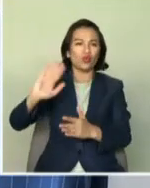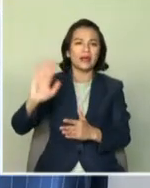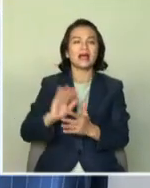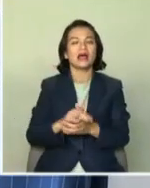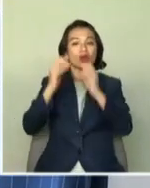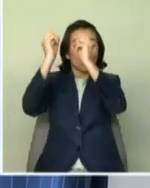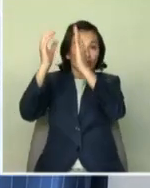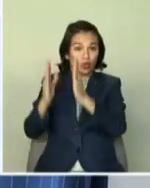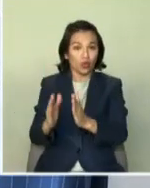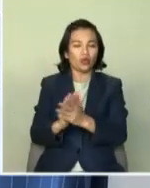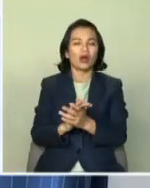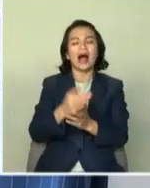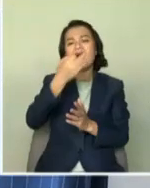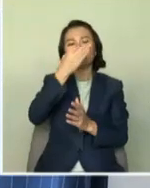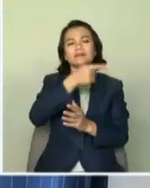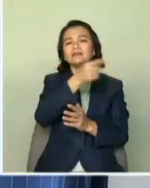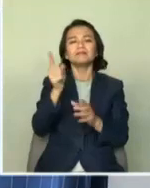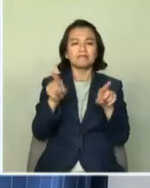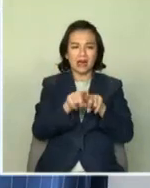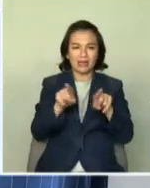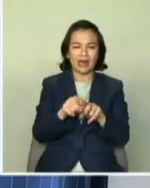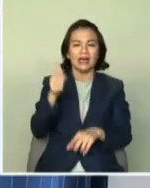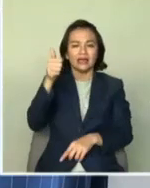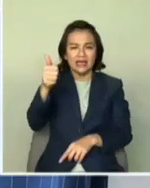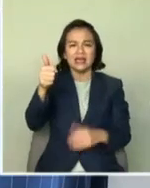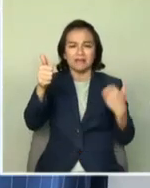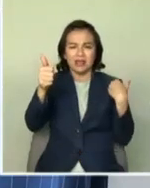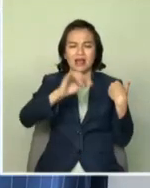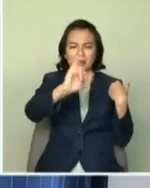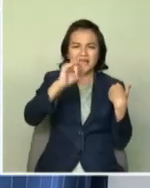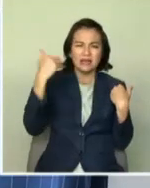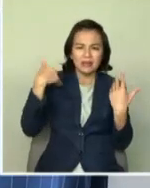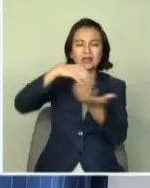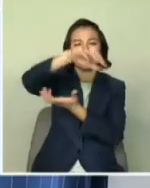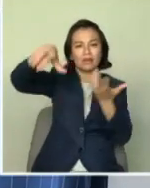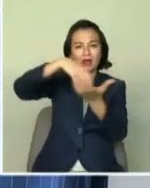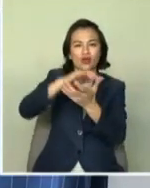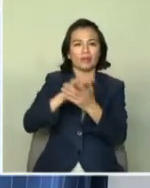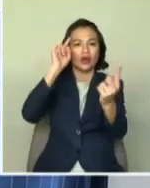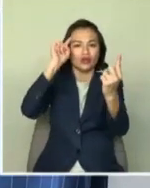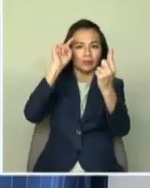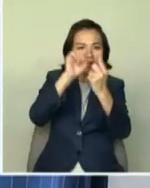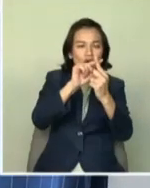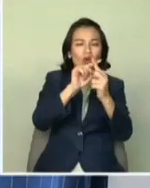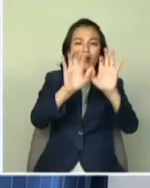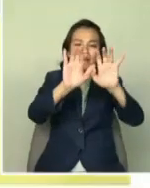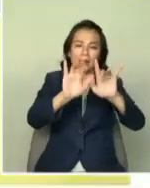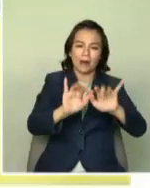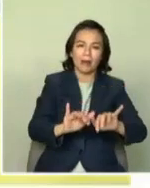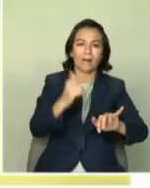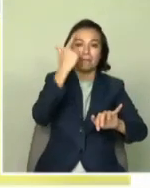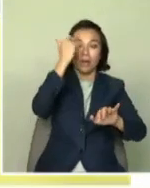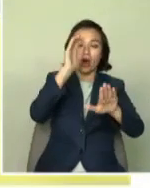ครูก็เหมือนกันกับทุกอาชีพค่ะมีทั้งดีมีทั้งไม่ดีจุดประสงค์ที่คุณหมอเขียนบทความขึ้นมาเป็นเพราะอยาก